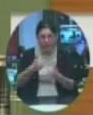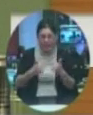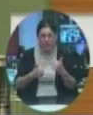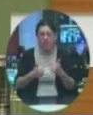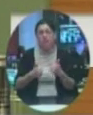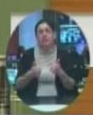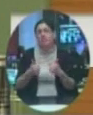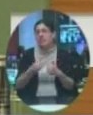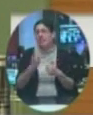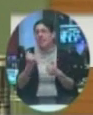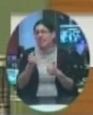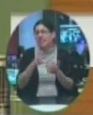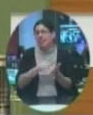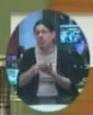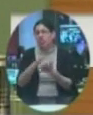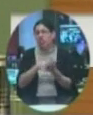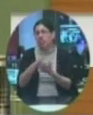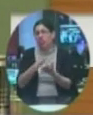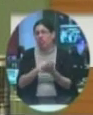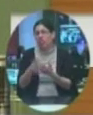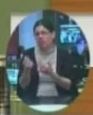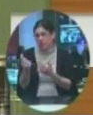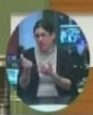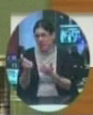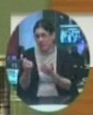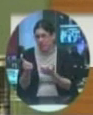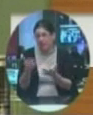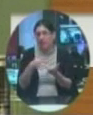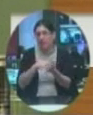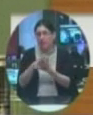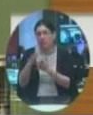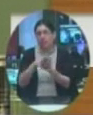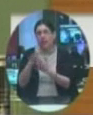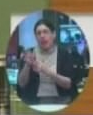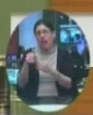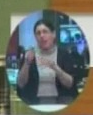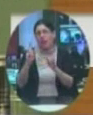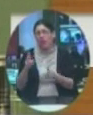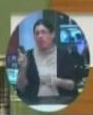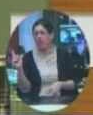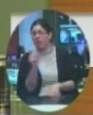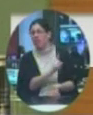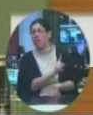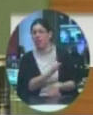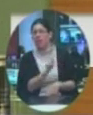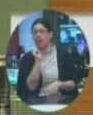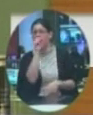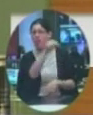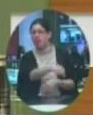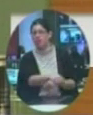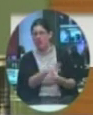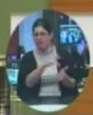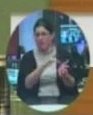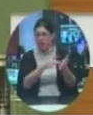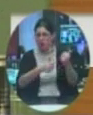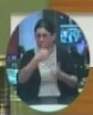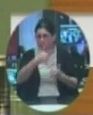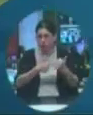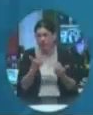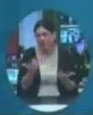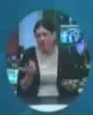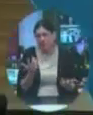הכסף הולך בתקציב הזעום, וגם רשויות חלשות, על היכולת בכלל להגיע לאותו מפגש, לאותו טורניר או לאותה ליגה וכו'